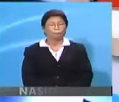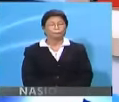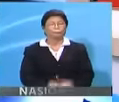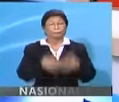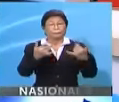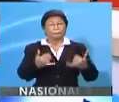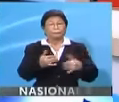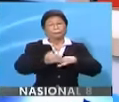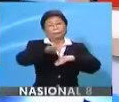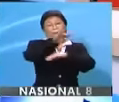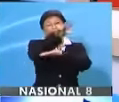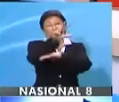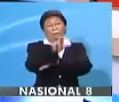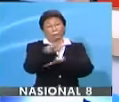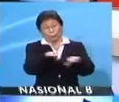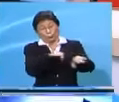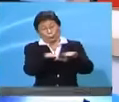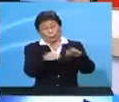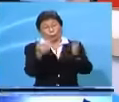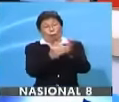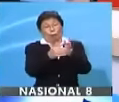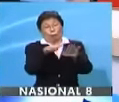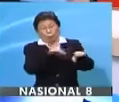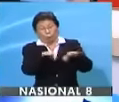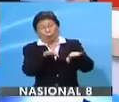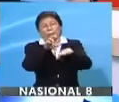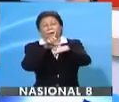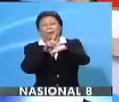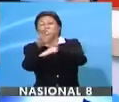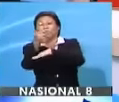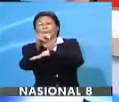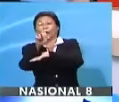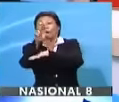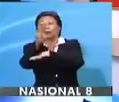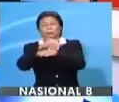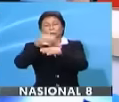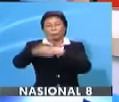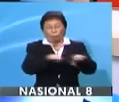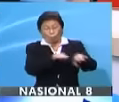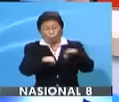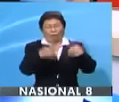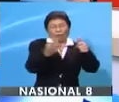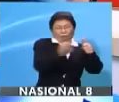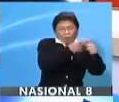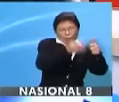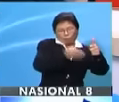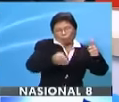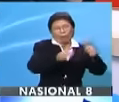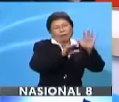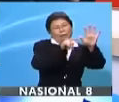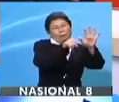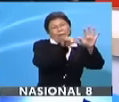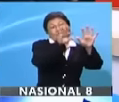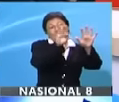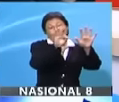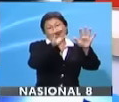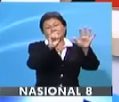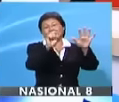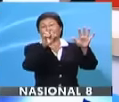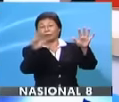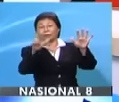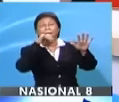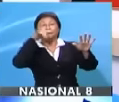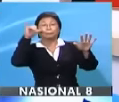Setakat ini, lebih 30 gegaran susulan dirasai di Ranau selepas gempa bumi pertama berukuran 5.9 pada skala